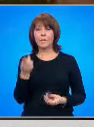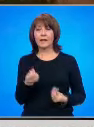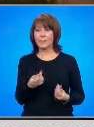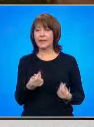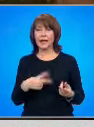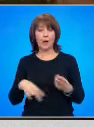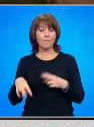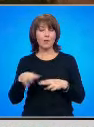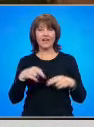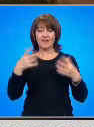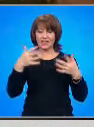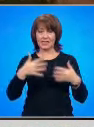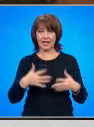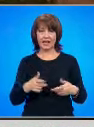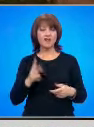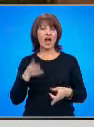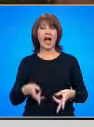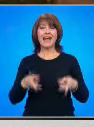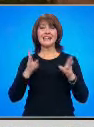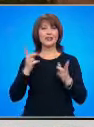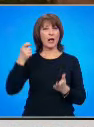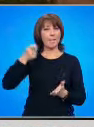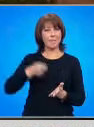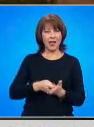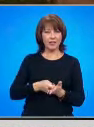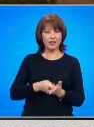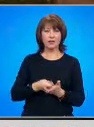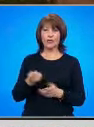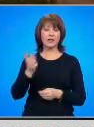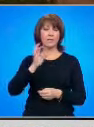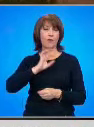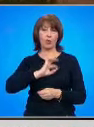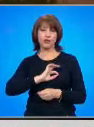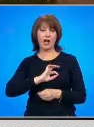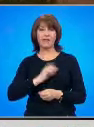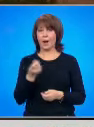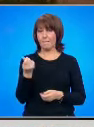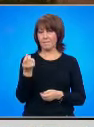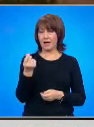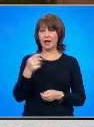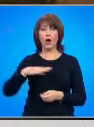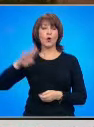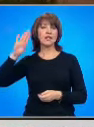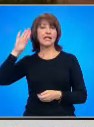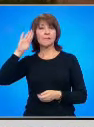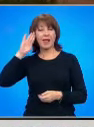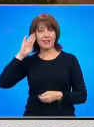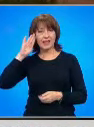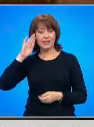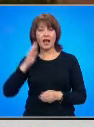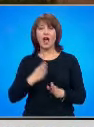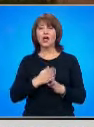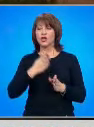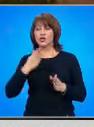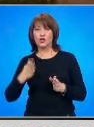му се проверяват данни, че разрешилите плащането след това са получавали пари от изпълнителя. Сроковете